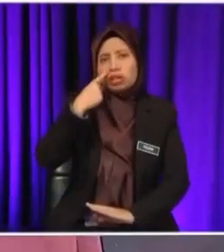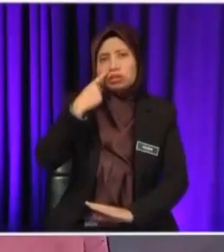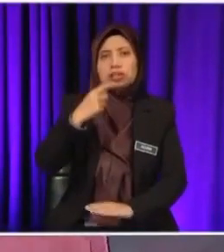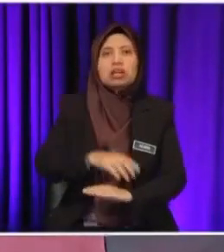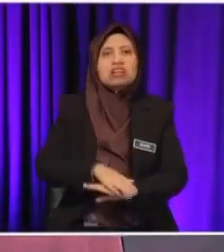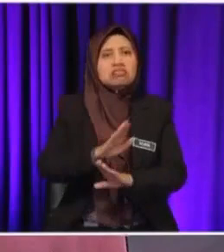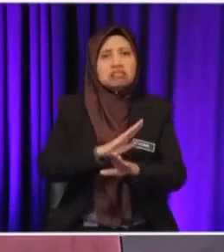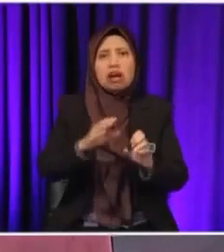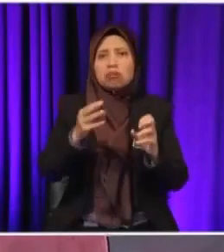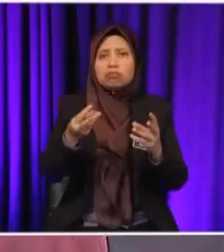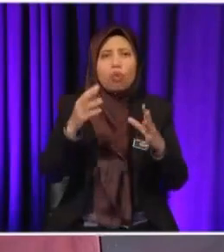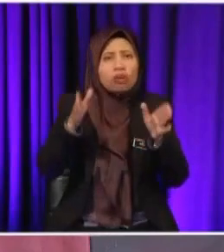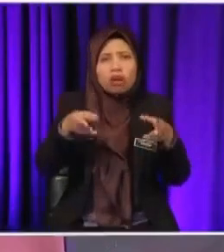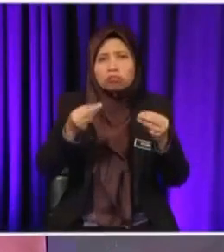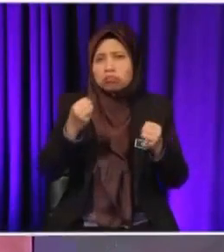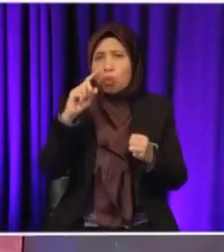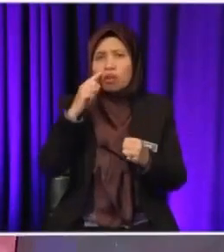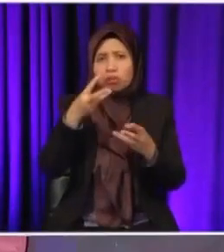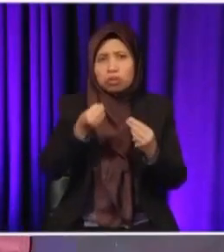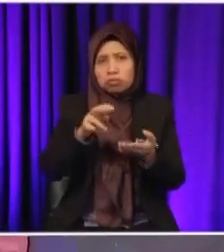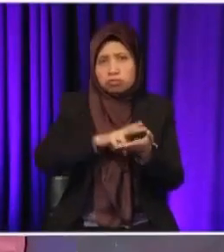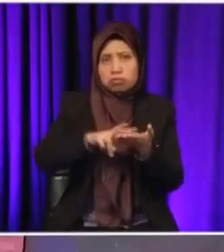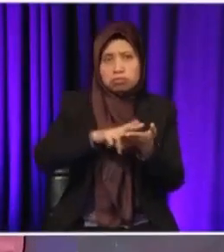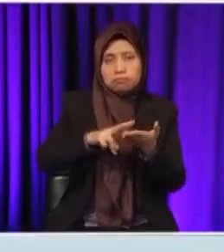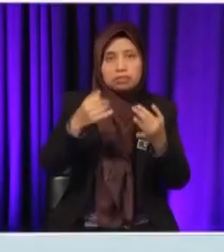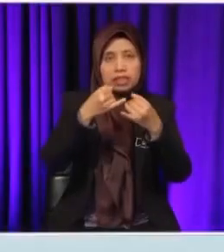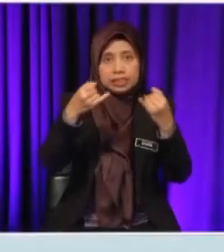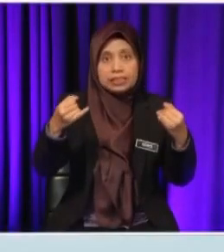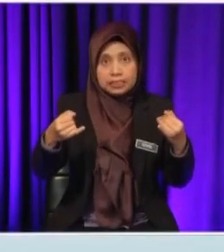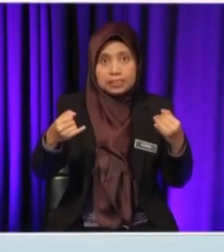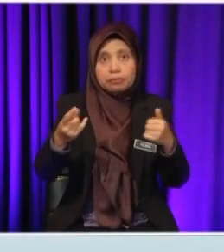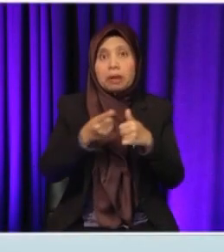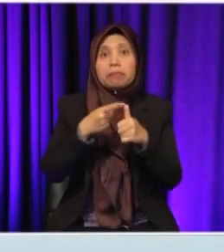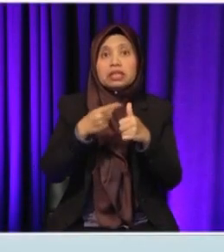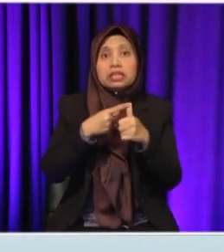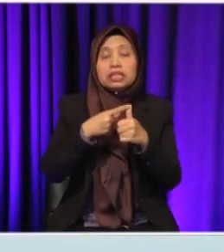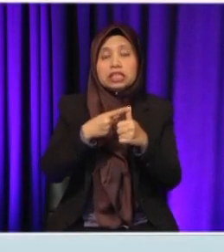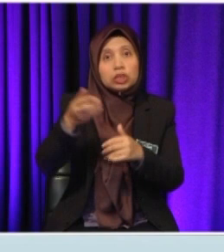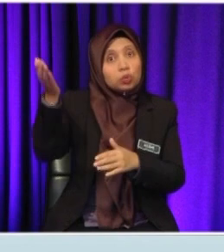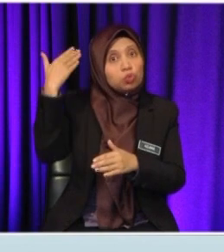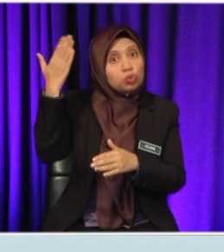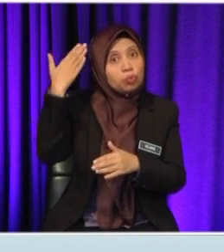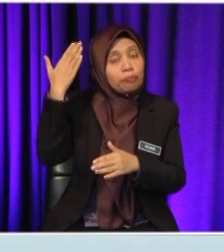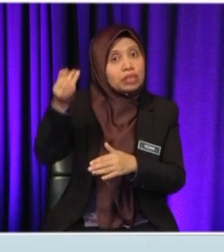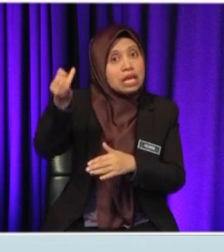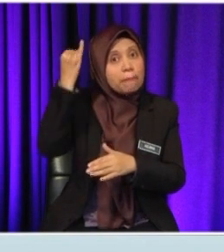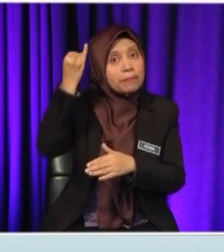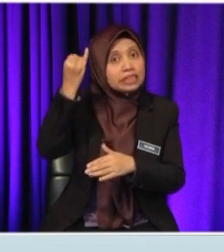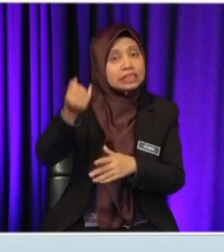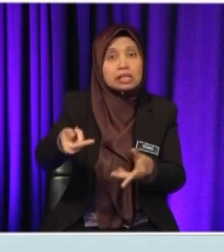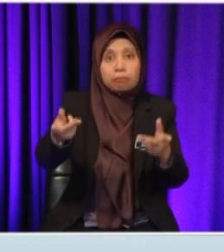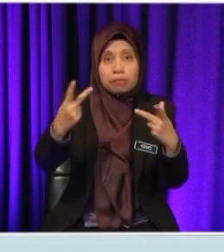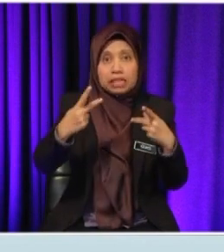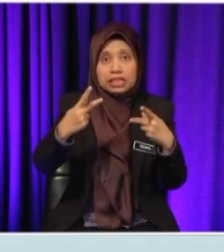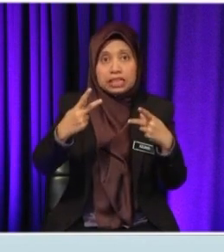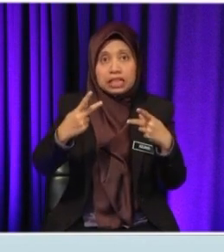menarik perhatian untuk orang membacanya lah cepen. Yeah. Kita lihat jenis-jenis teknik plot. Yang pertama adalah imbas kembali. Imbas kembali adalah satu